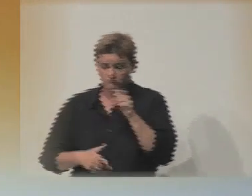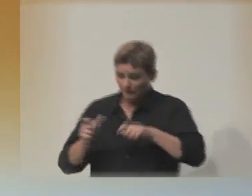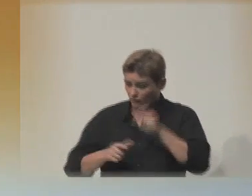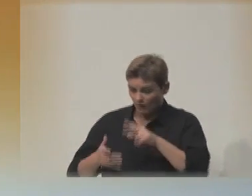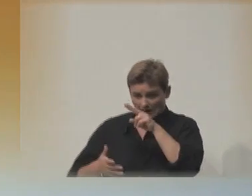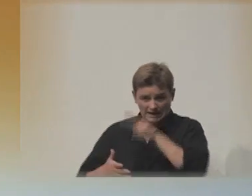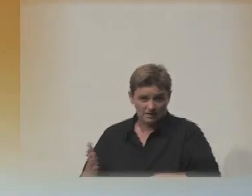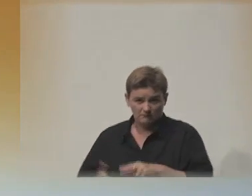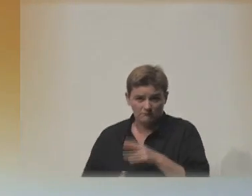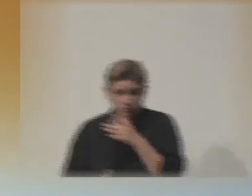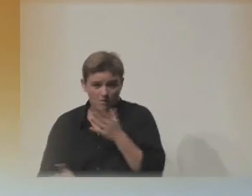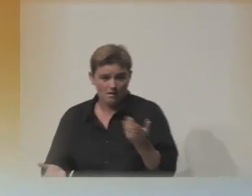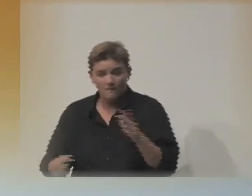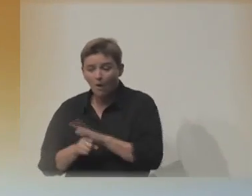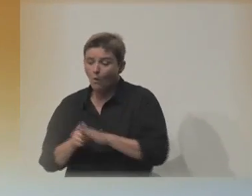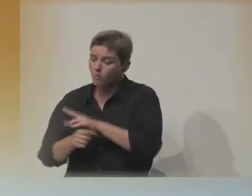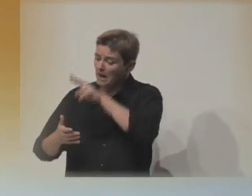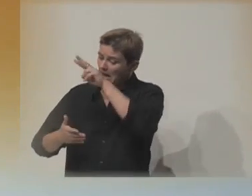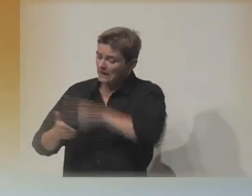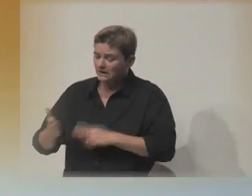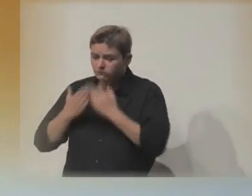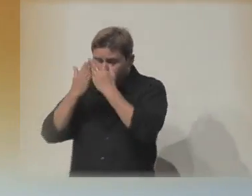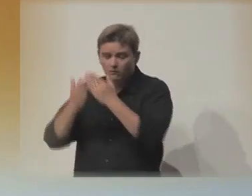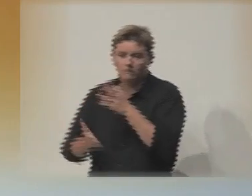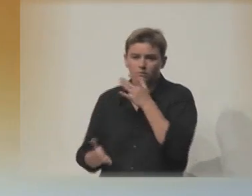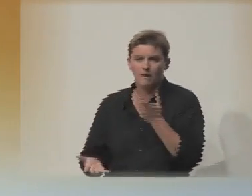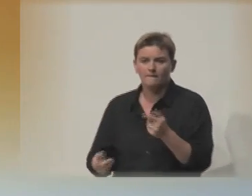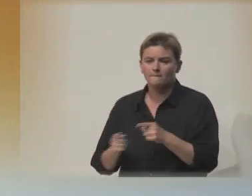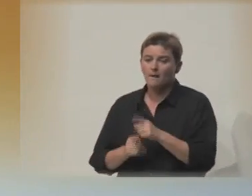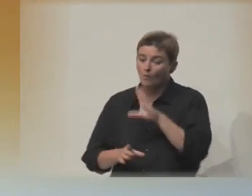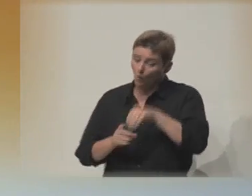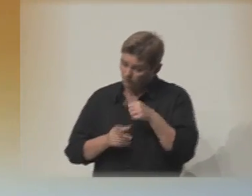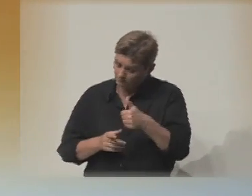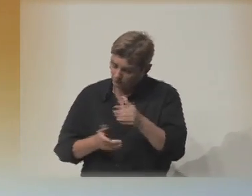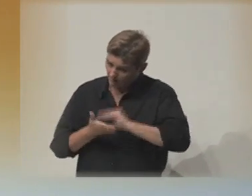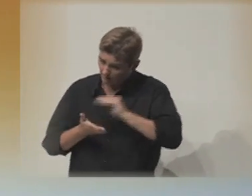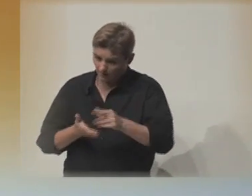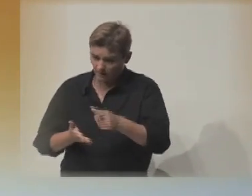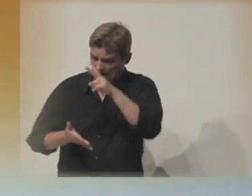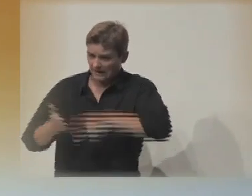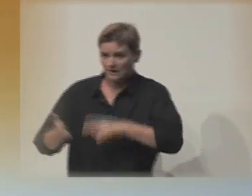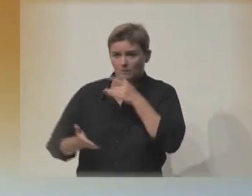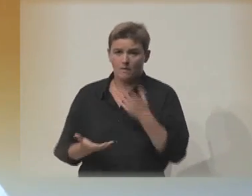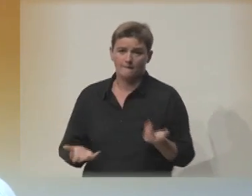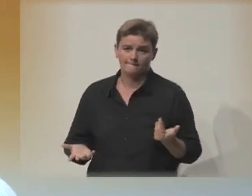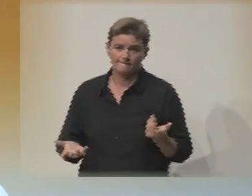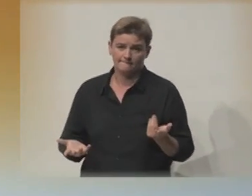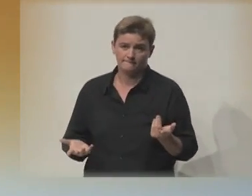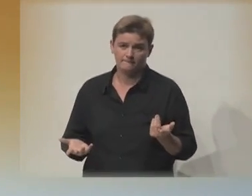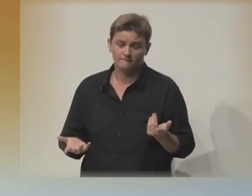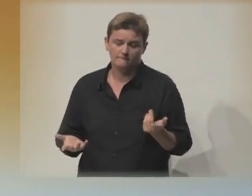n'avait pu le lire en entier, comme je le disais à l'époque, y compris pas ceux qui l'avaient écrit. C'était